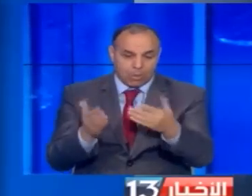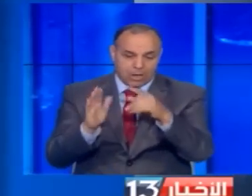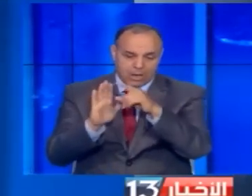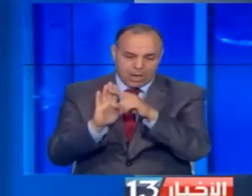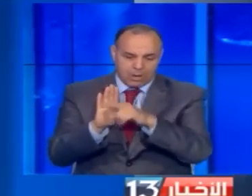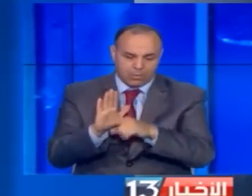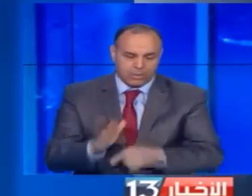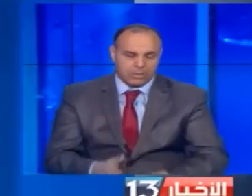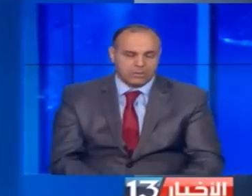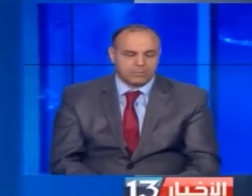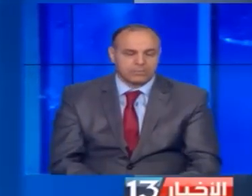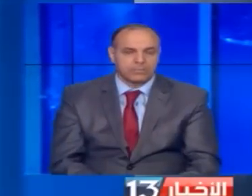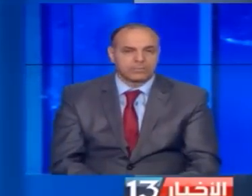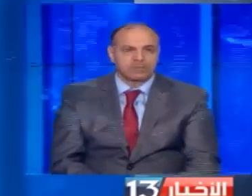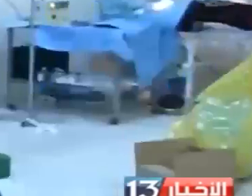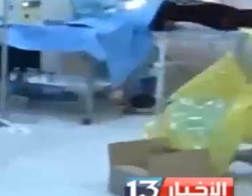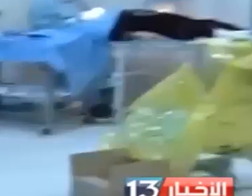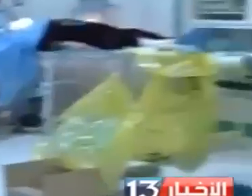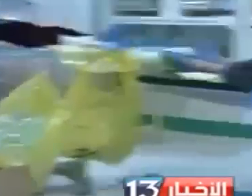تذكيرا بعناوين الأخبار.